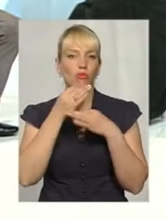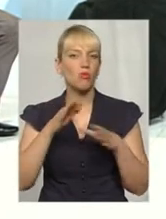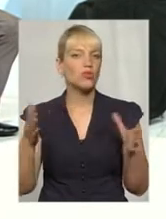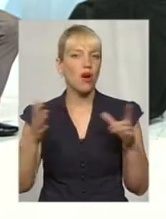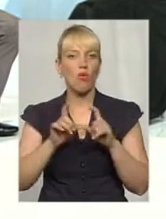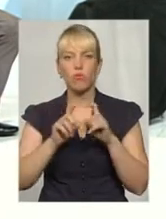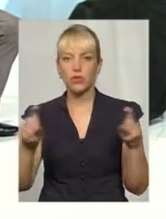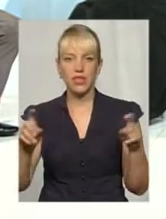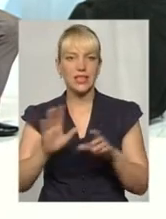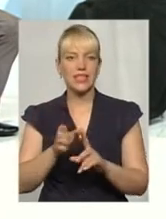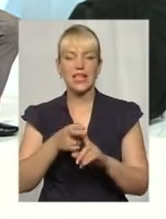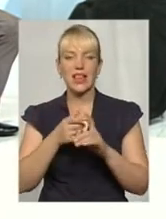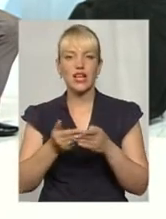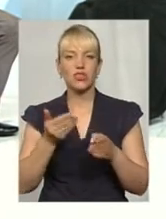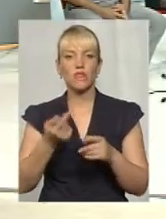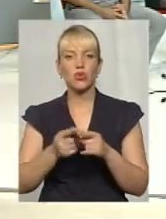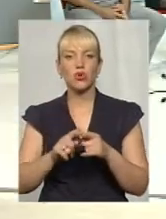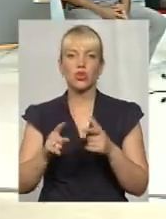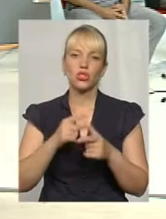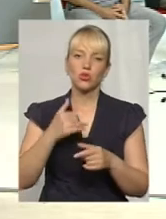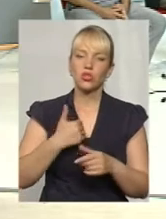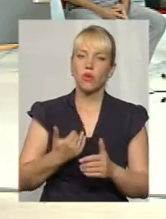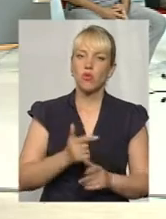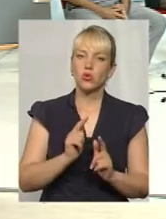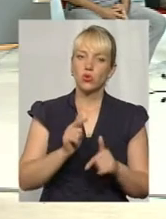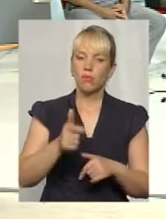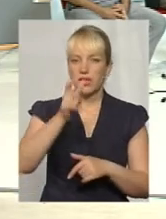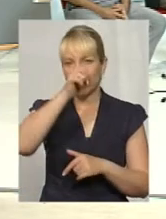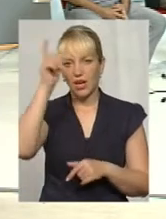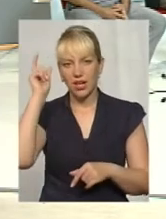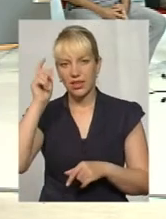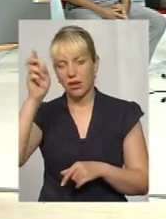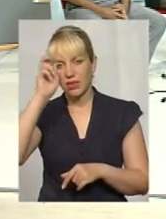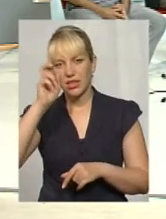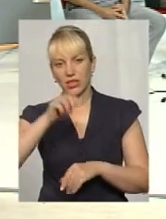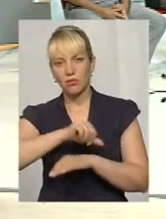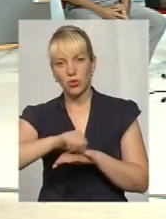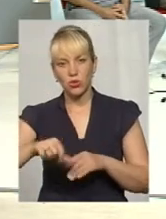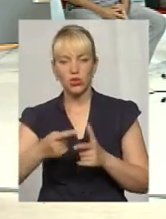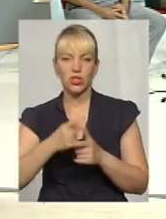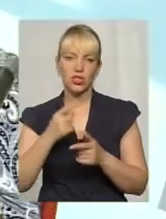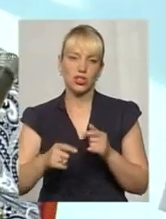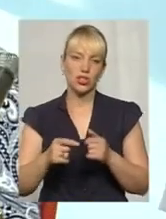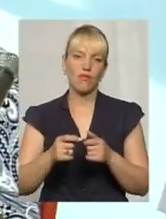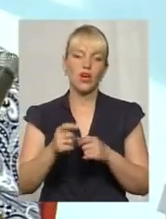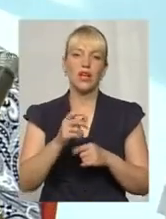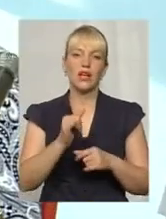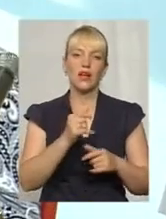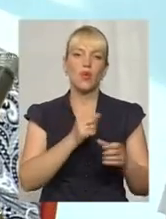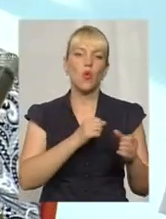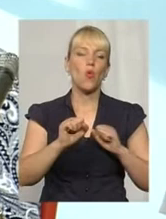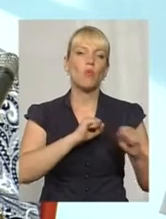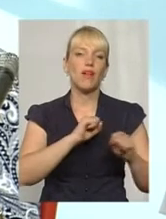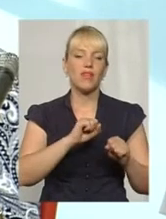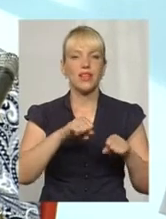незалежно від того, чи хоче вступати в академію прикордонну, чи в університет управління та права? Дякую. Дійсно,